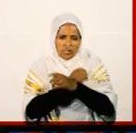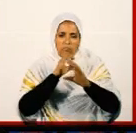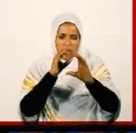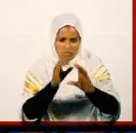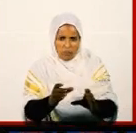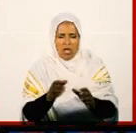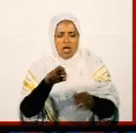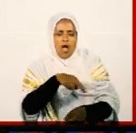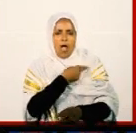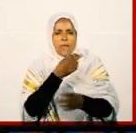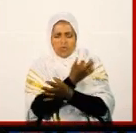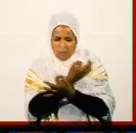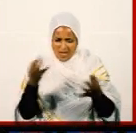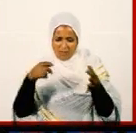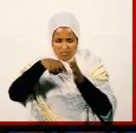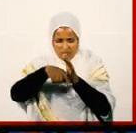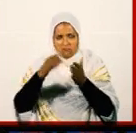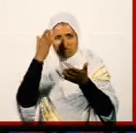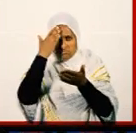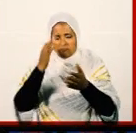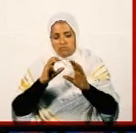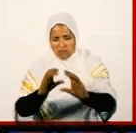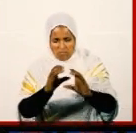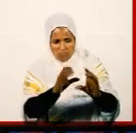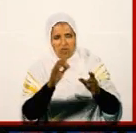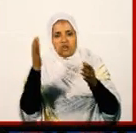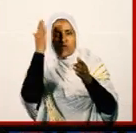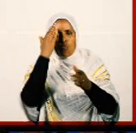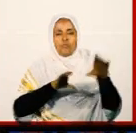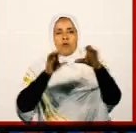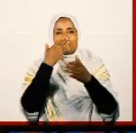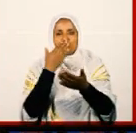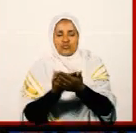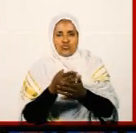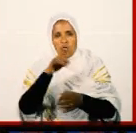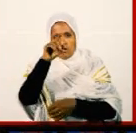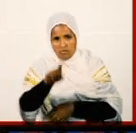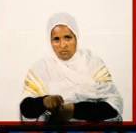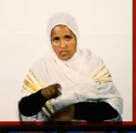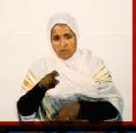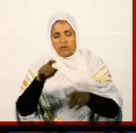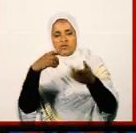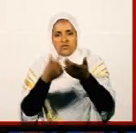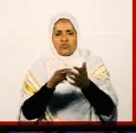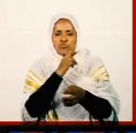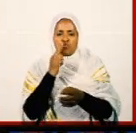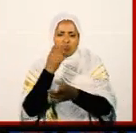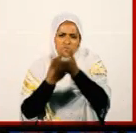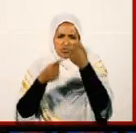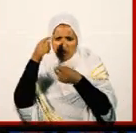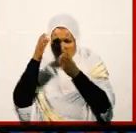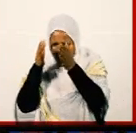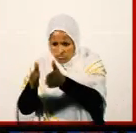ፍቅር ማስለመድ ስለ ሃይማኖታቸው ማስጠናት እግረ መንገዱን ሃይማኖታቸውን እንዲያውቁ ማድረግም ተገቢ ነው በያስባለሁ። ብቻ